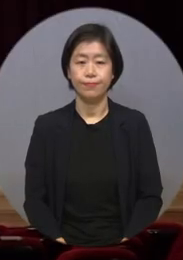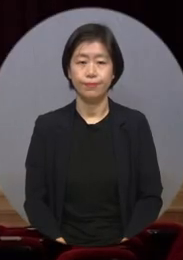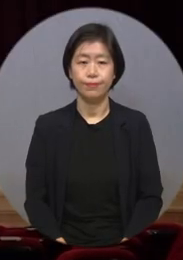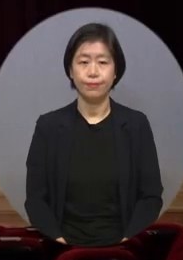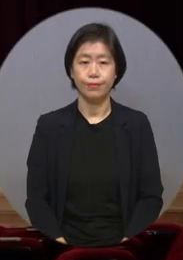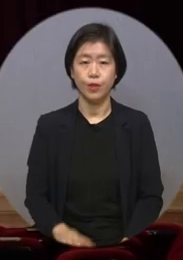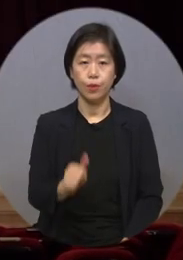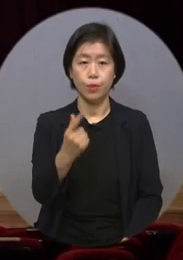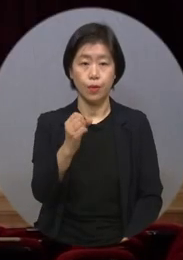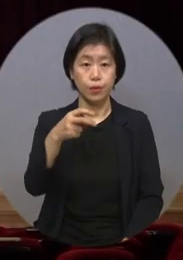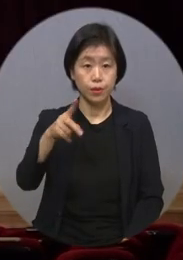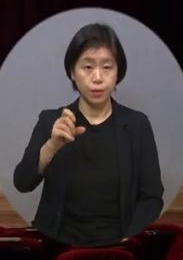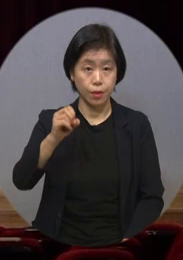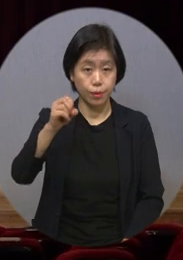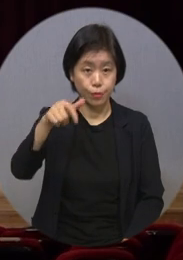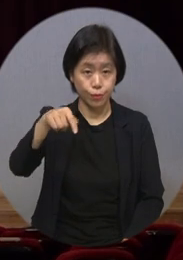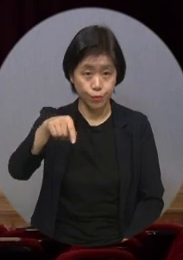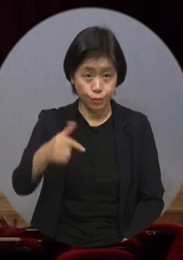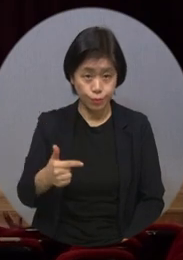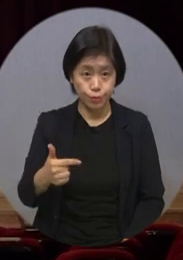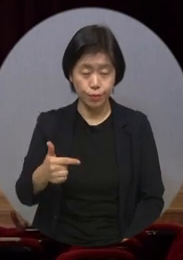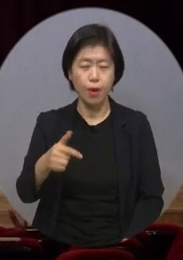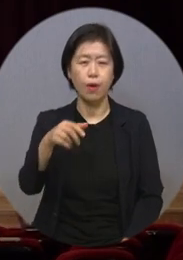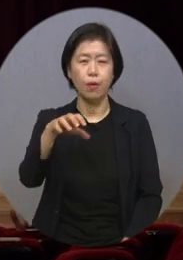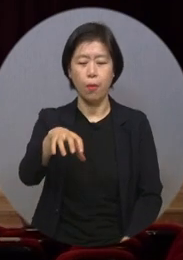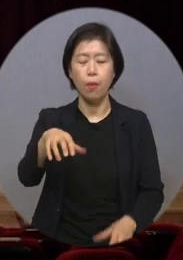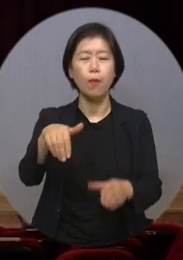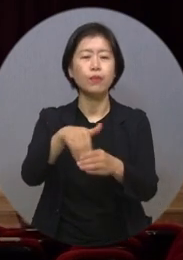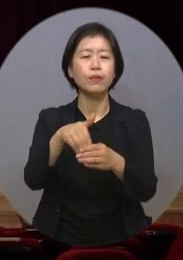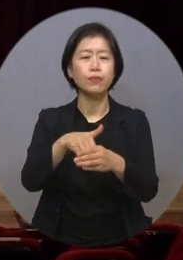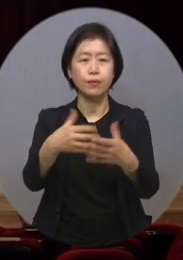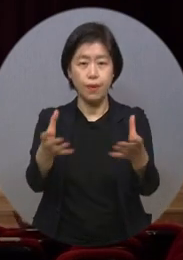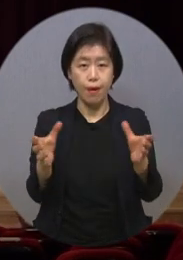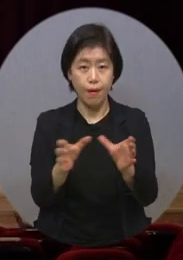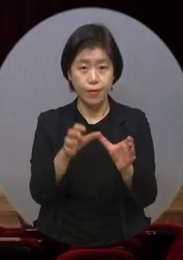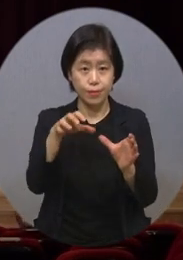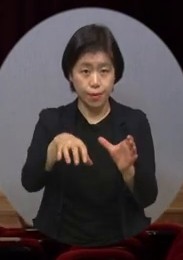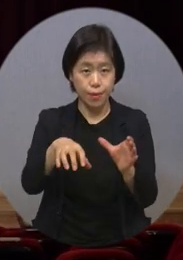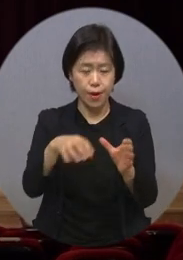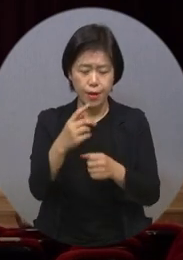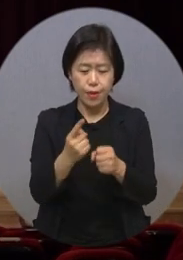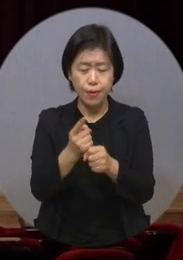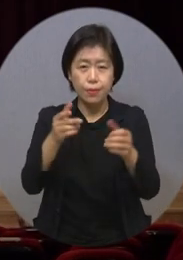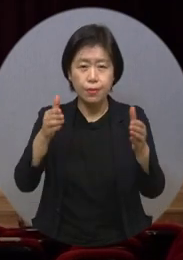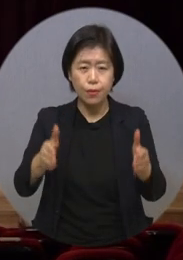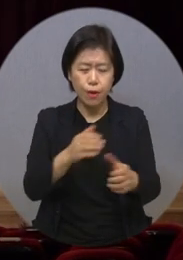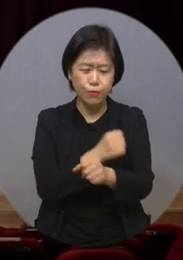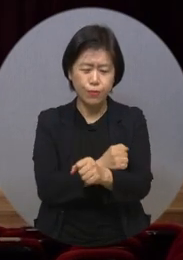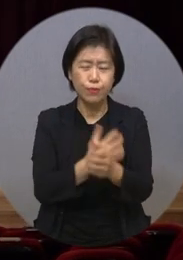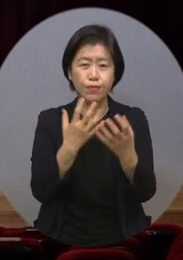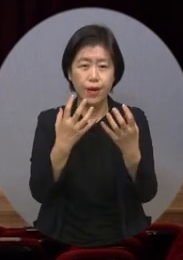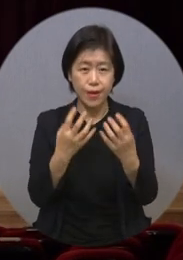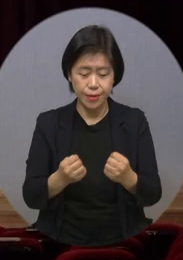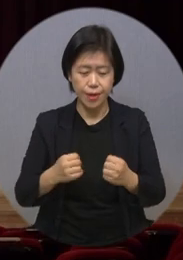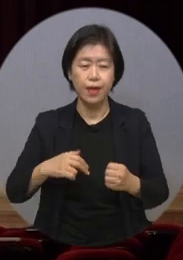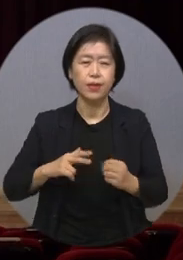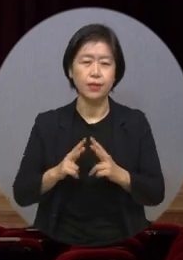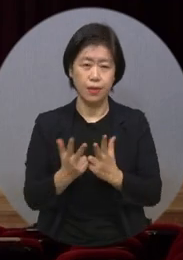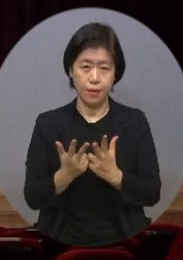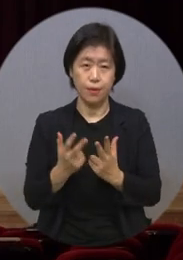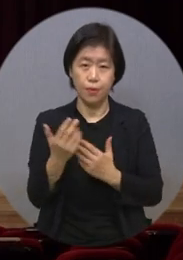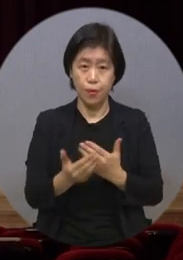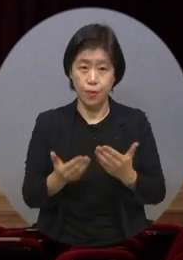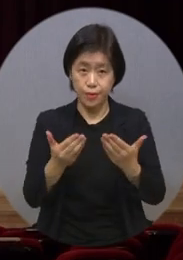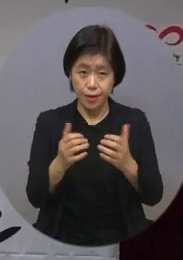충남 홍성군은 3일 홍성문화원에서 한 해 동안 지역사회를 위해 나눔을 실천한 자원봉사자 및 단체의